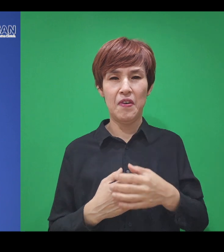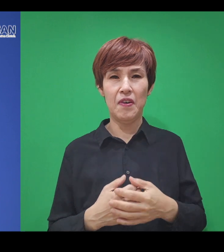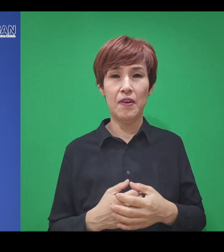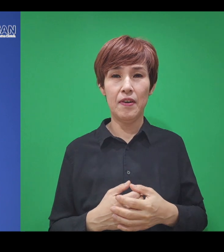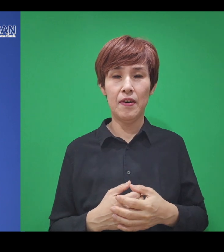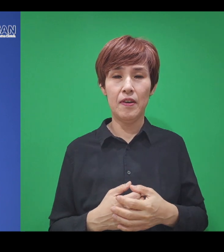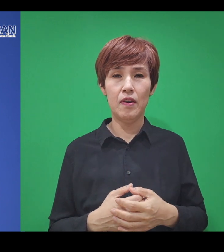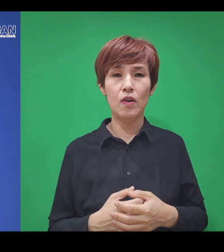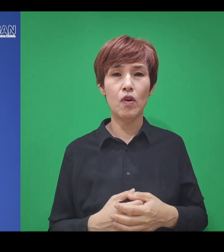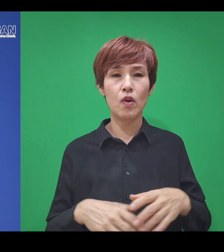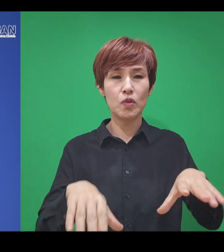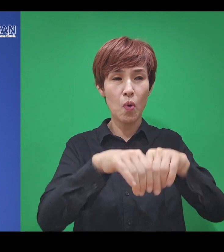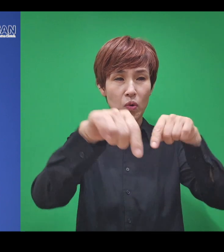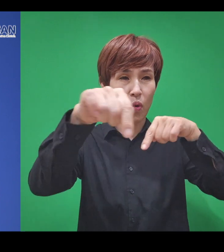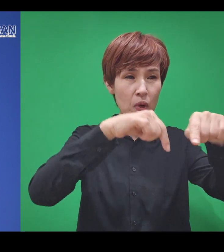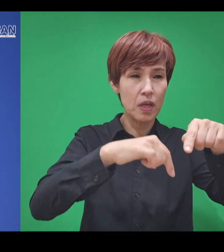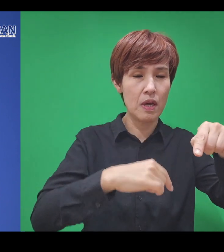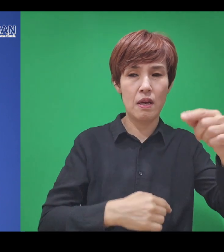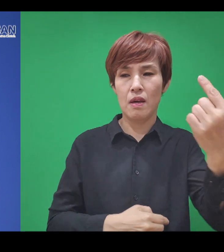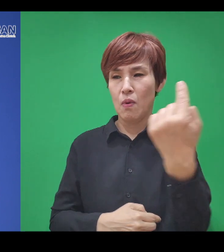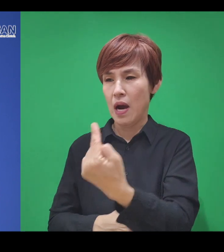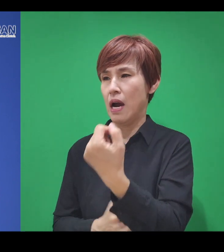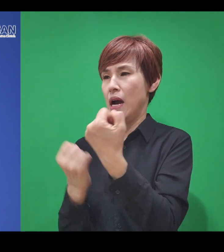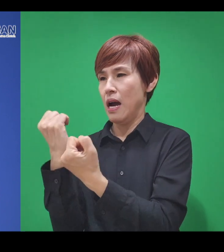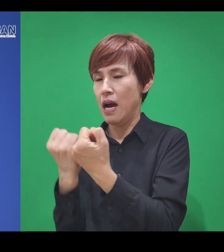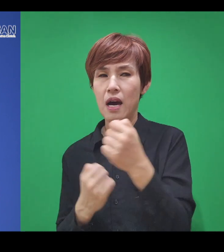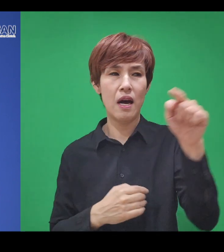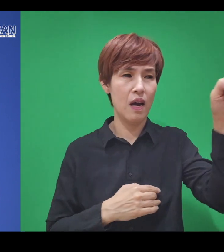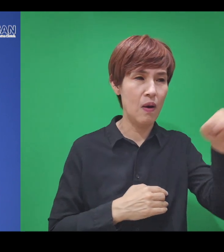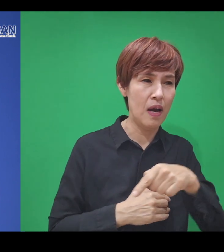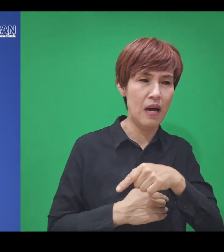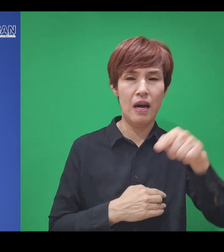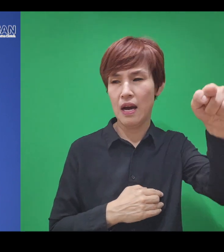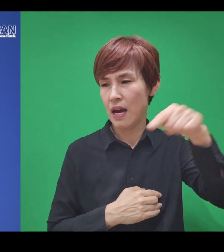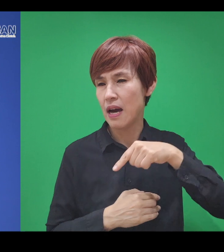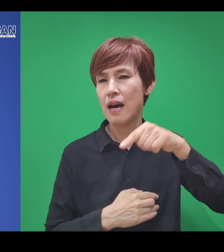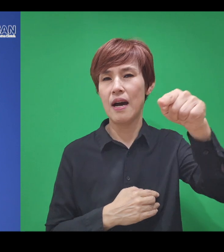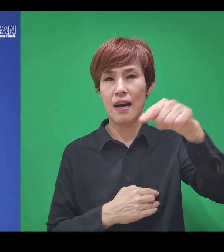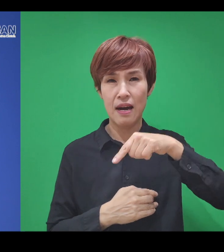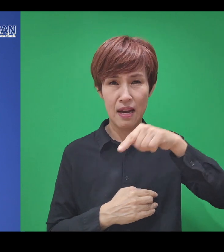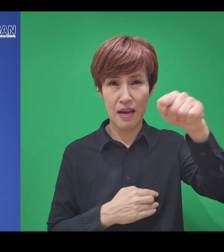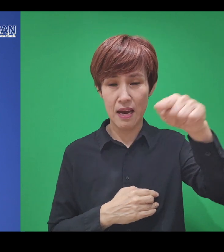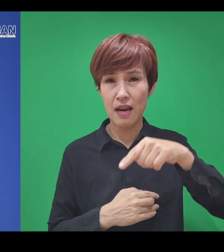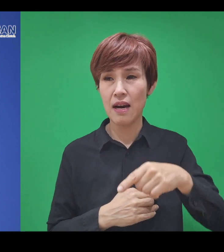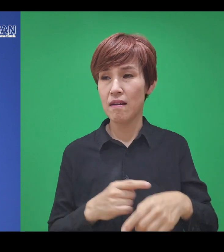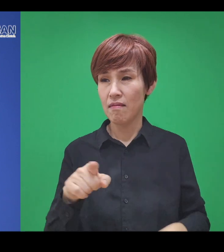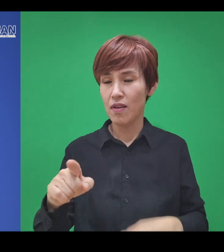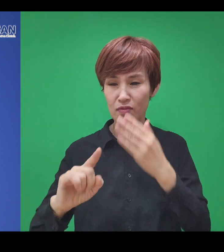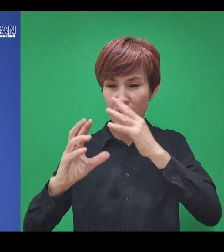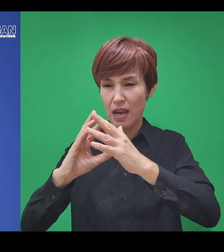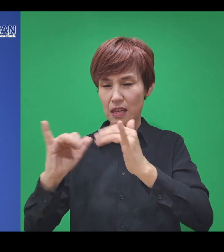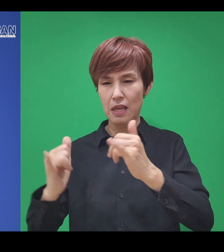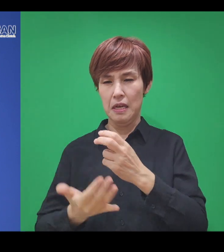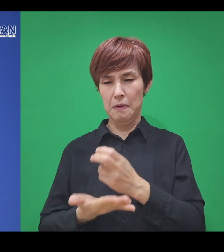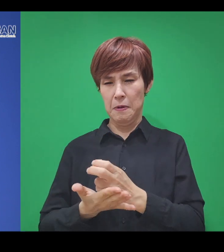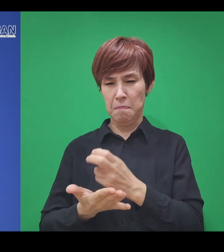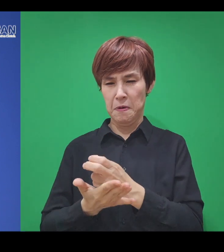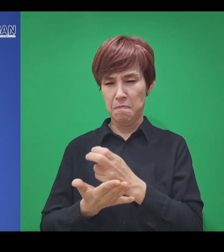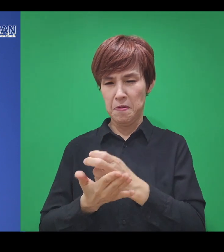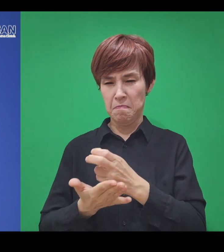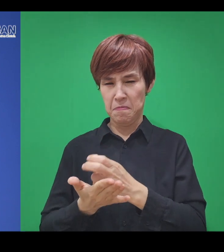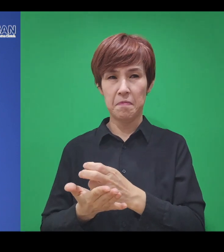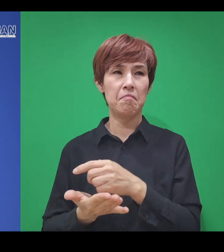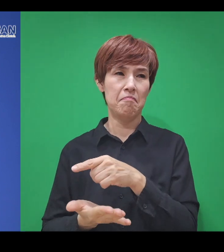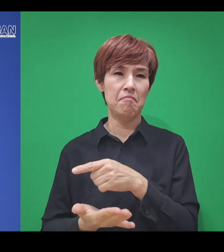총독이 분주하게 들어갔다 나왔다 반복하는 상황이 될 만큼 그들은 법을 너무너무